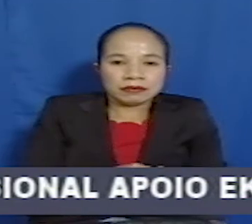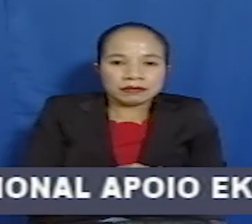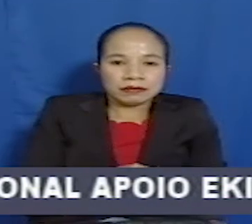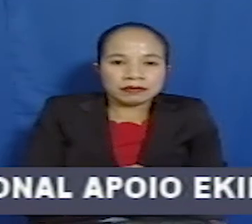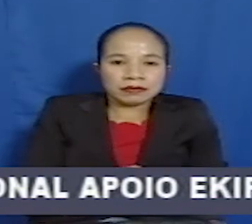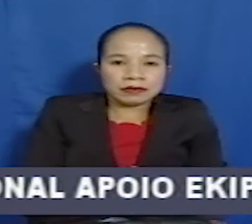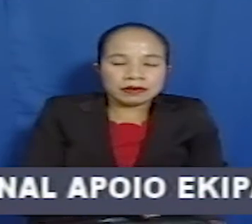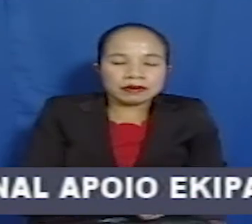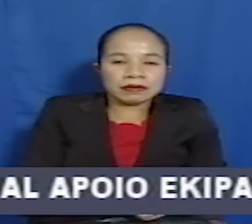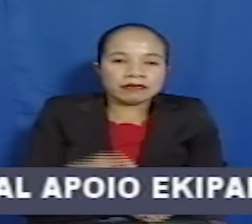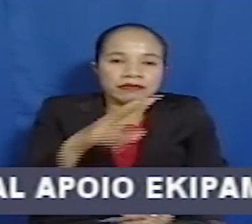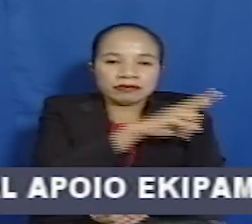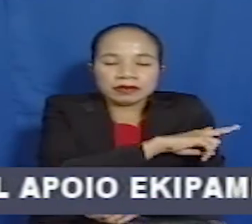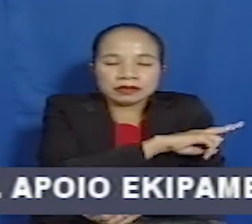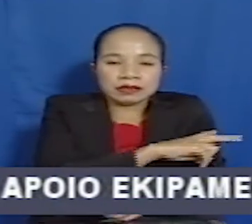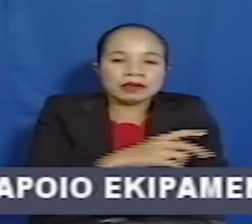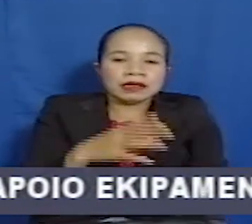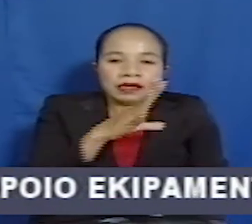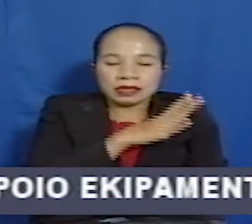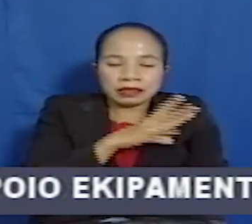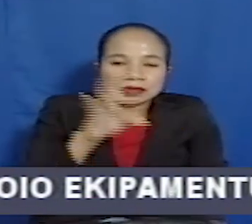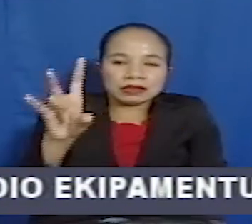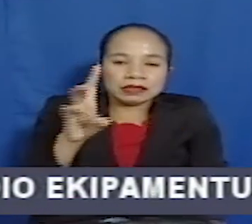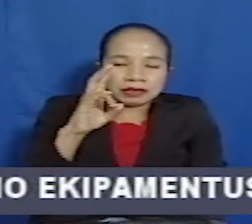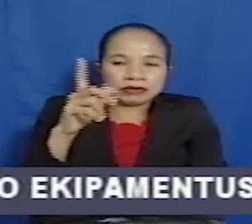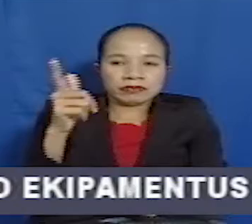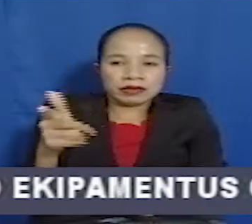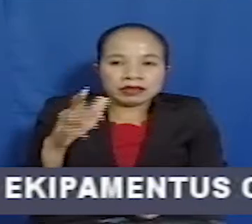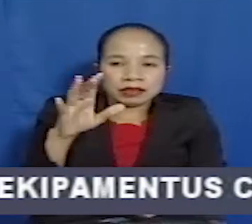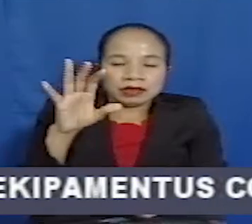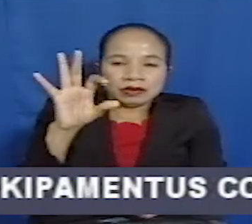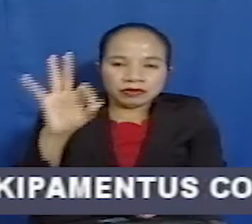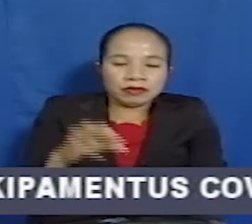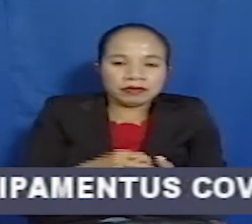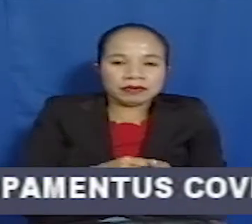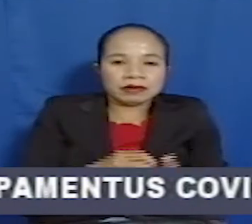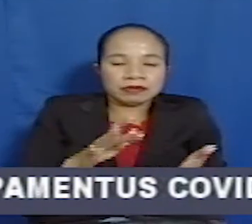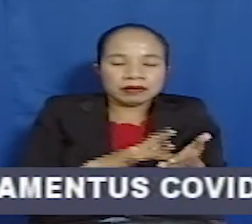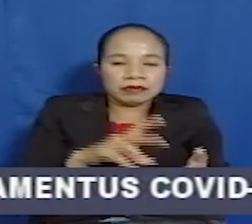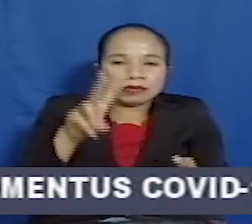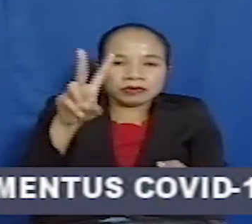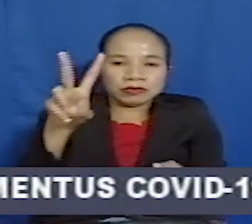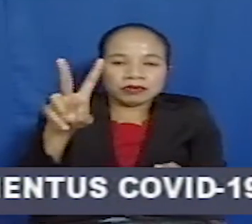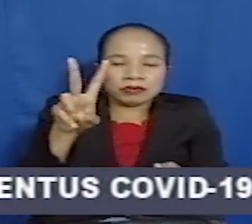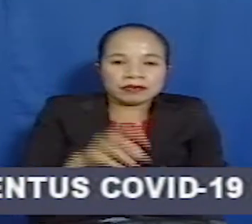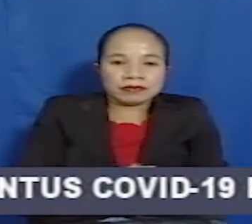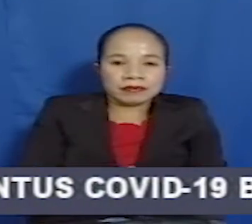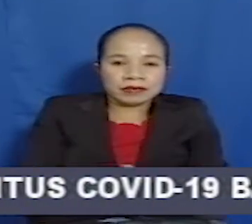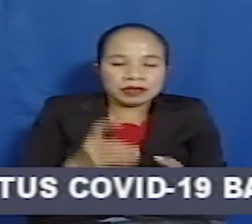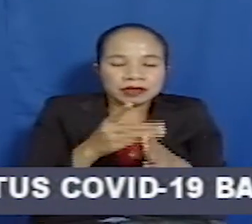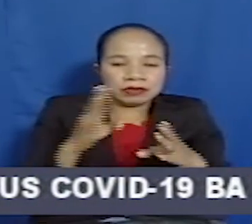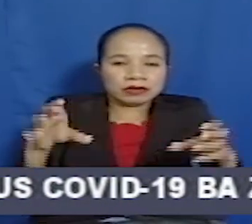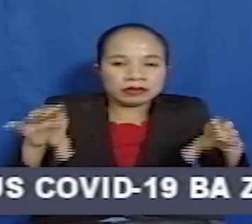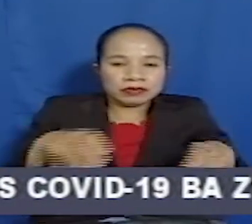son sangra teona espera katak 729 ne ma iha dozi diretor ne husu ba komunidade likisata